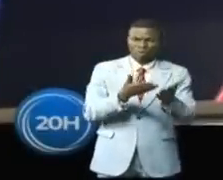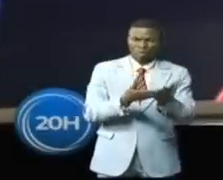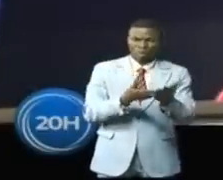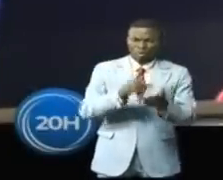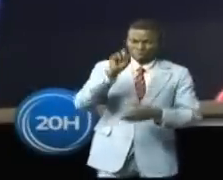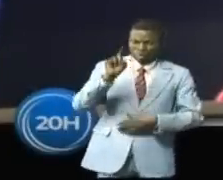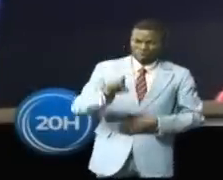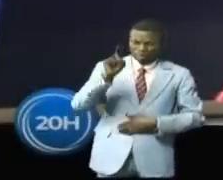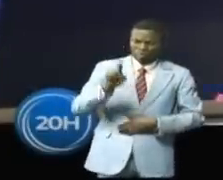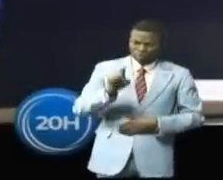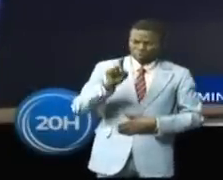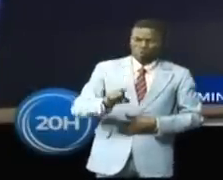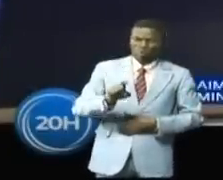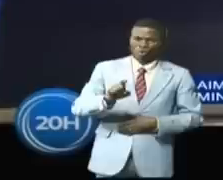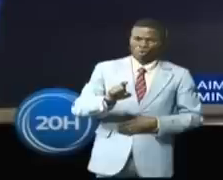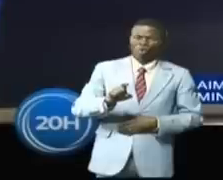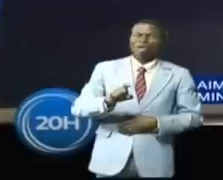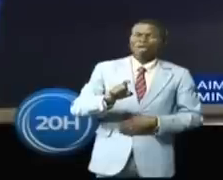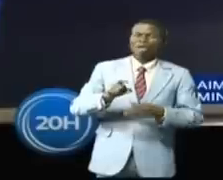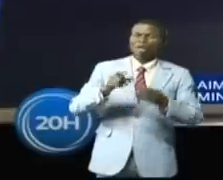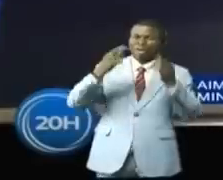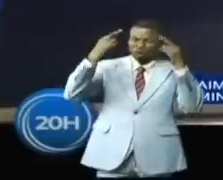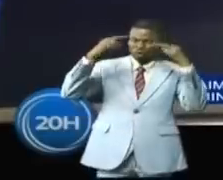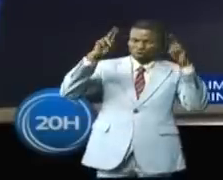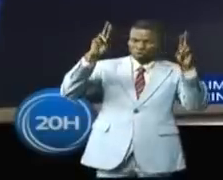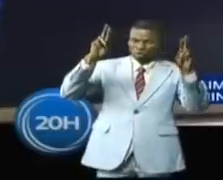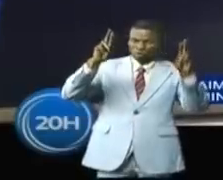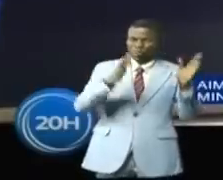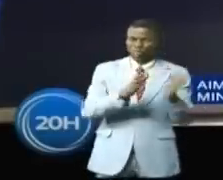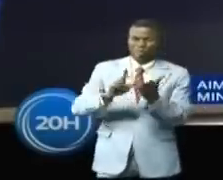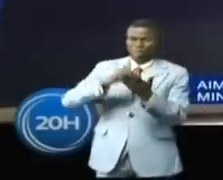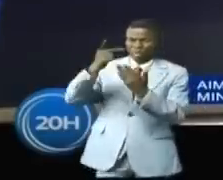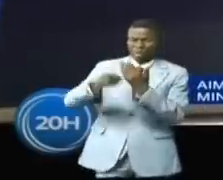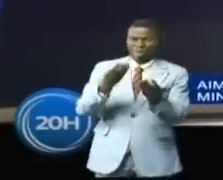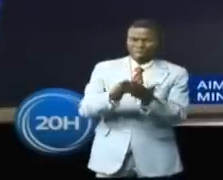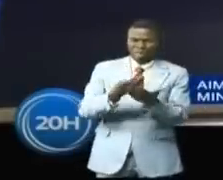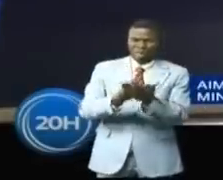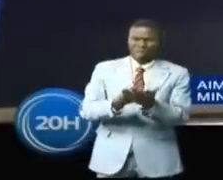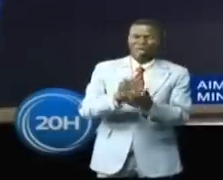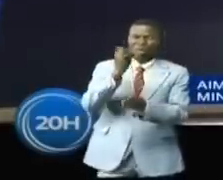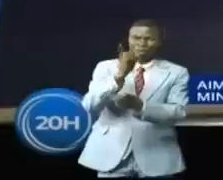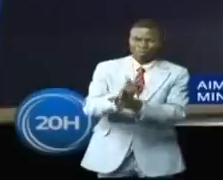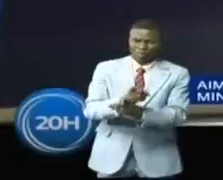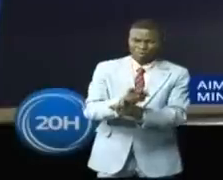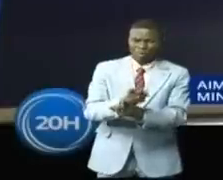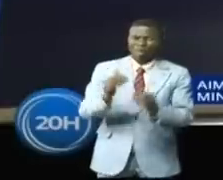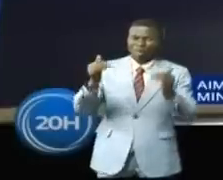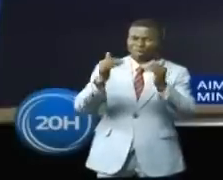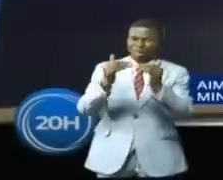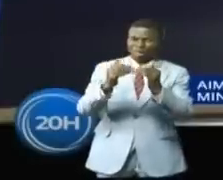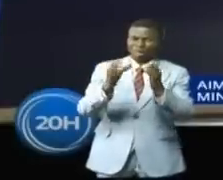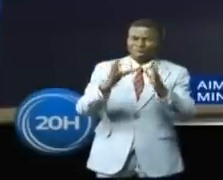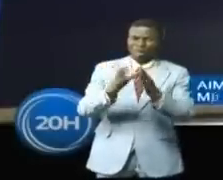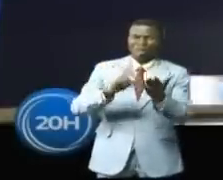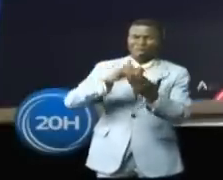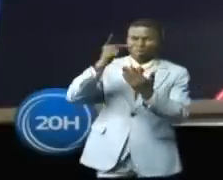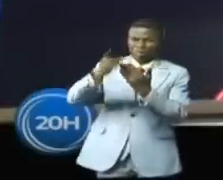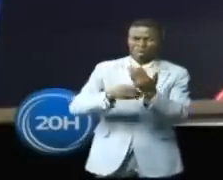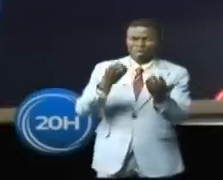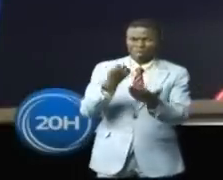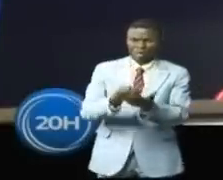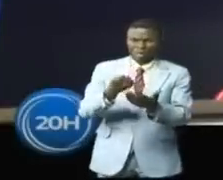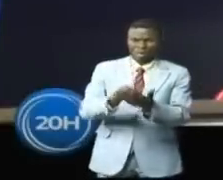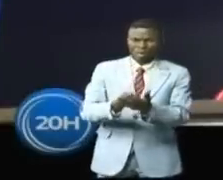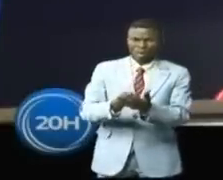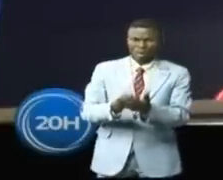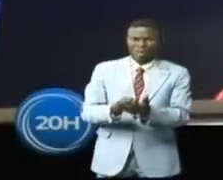doit impérativement aboutir à l'élaboration d'un budget réaliste en harmonie avec le programme économique conclu